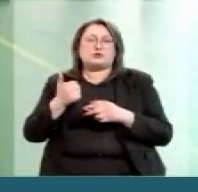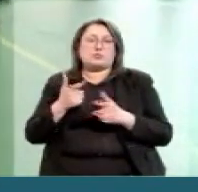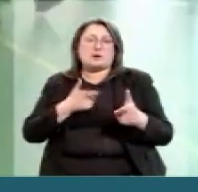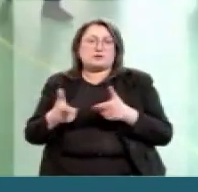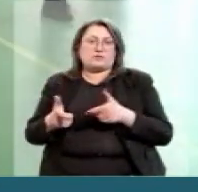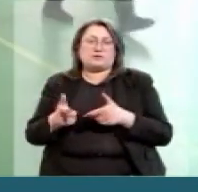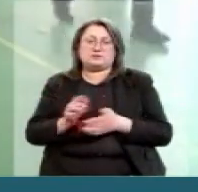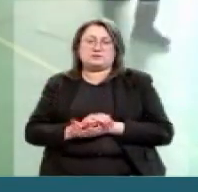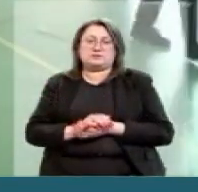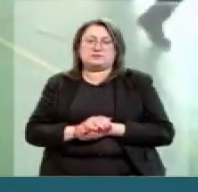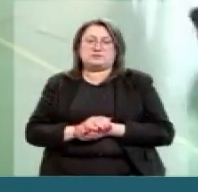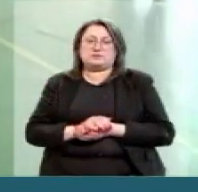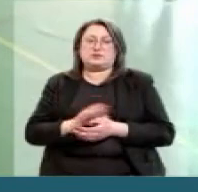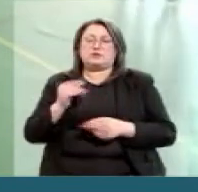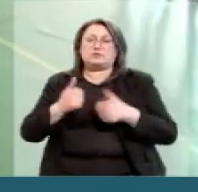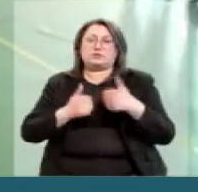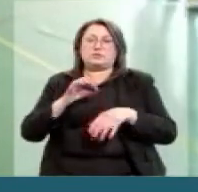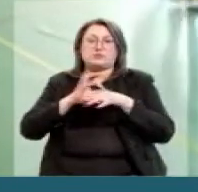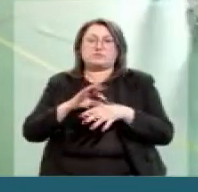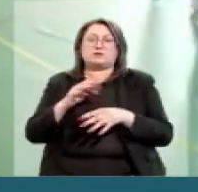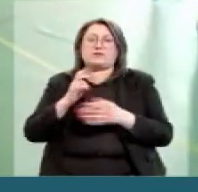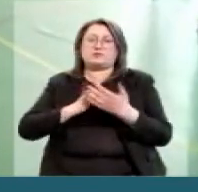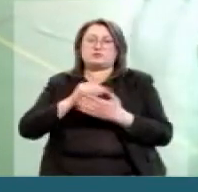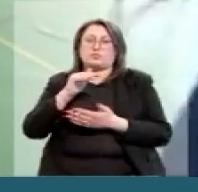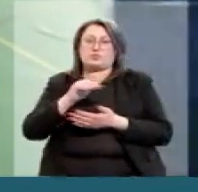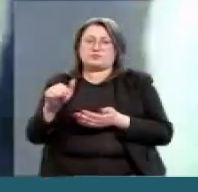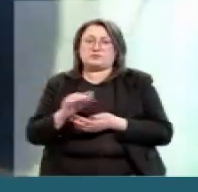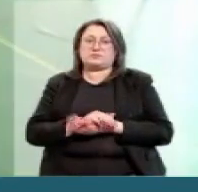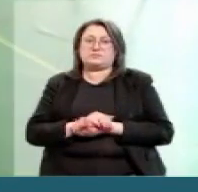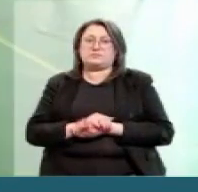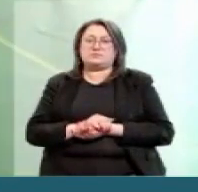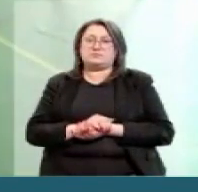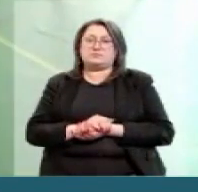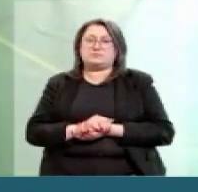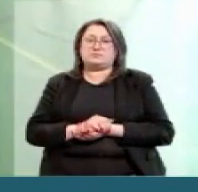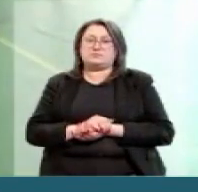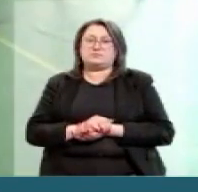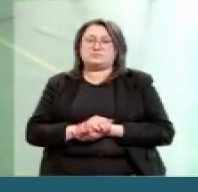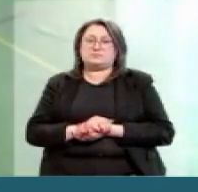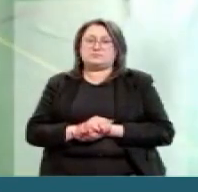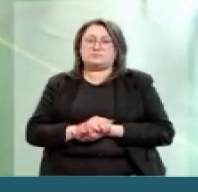болғанын қалаймыз. Ал командаларға келетін болсақ, тын дайындықпен келгені байқалады.